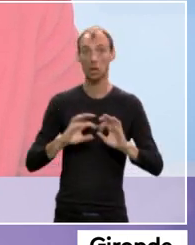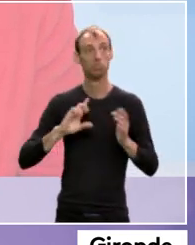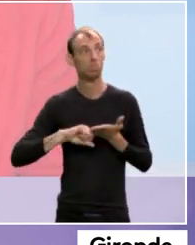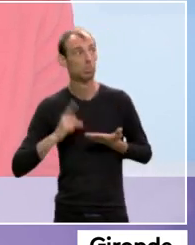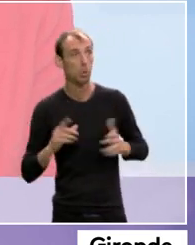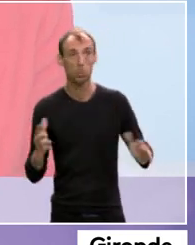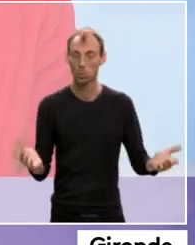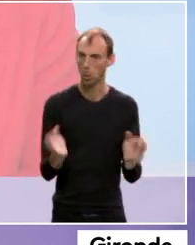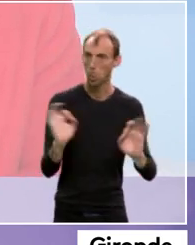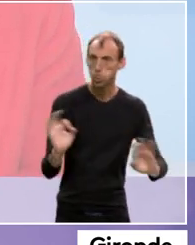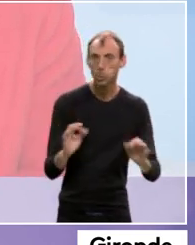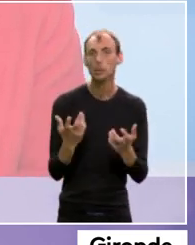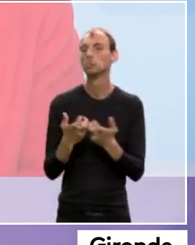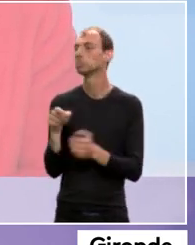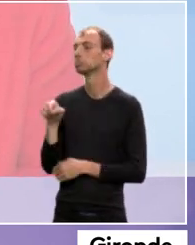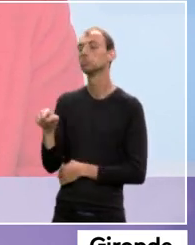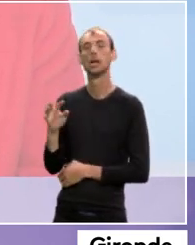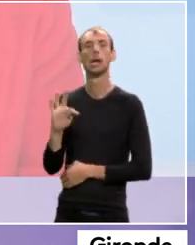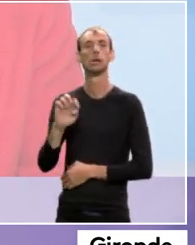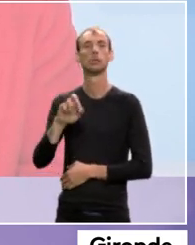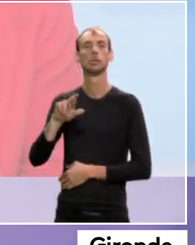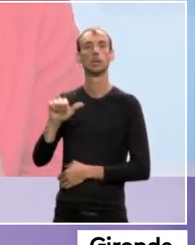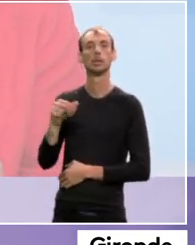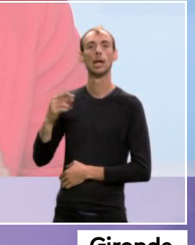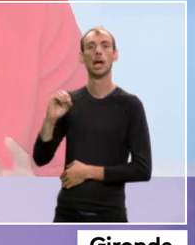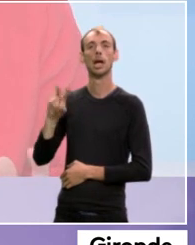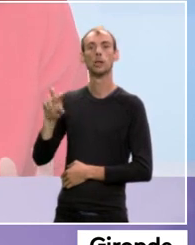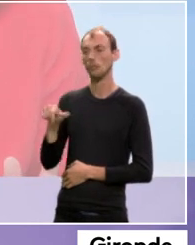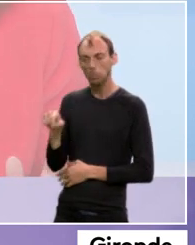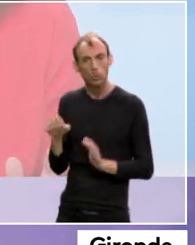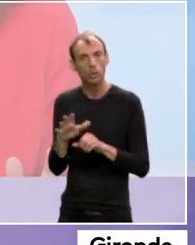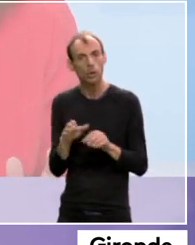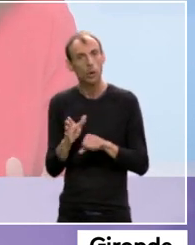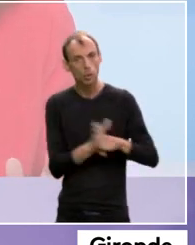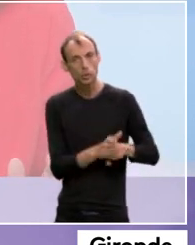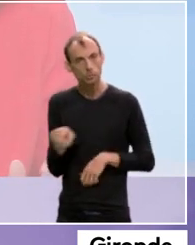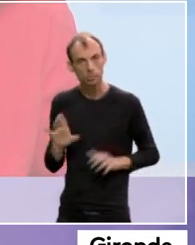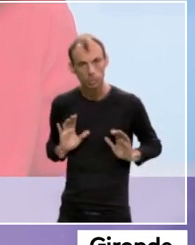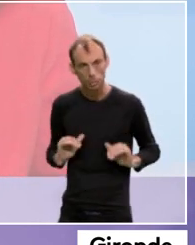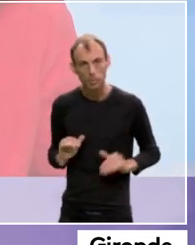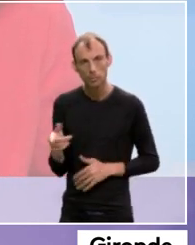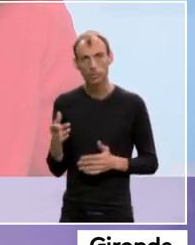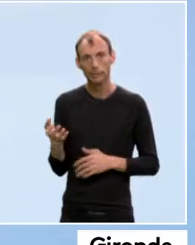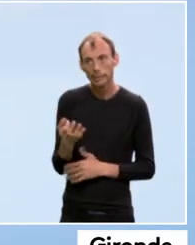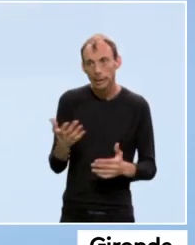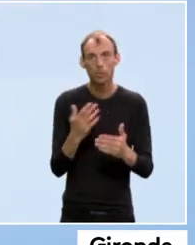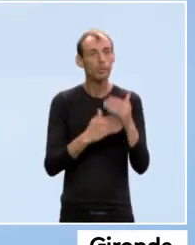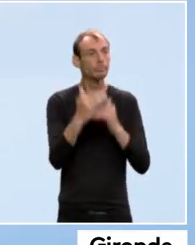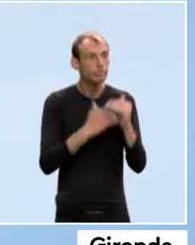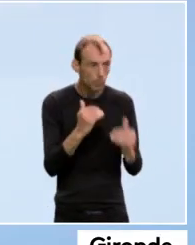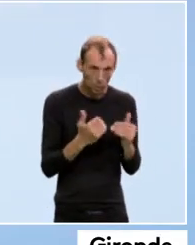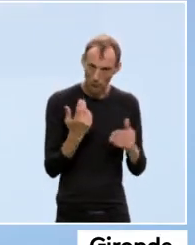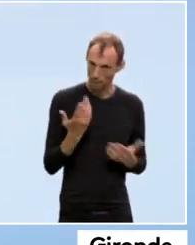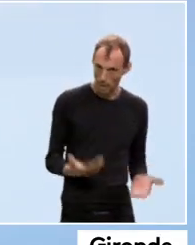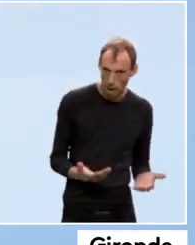qui fait des rapports qui est plutôt positionné à gauche explique que votre programme est 7 fois plus radical que le programme de François Mitterrand en 81